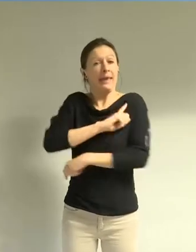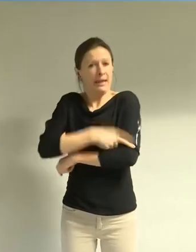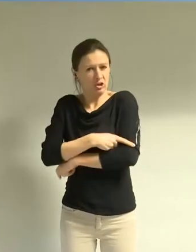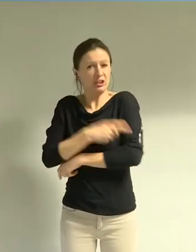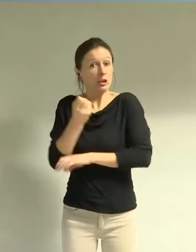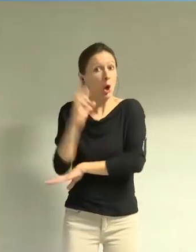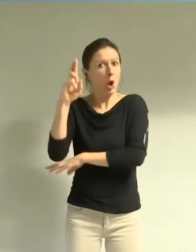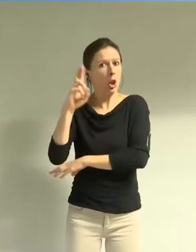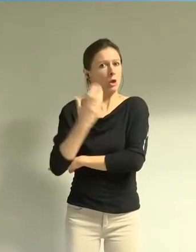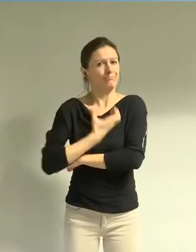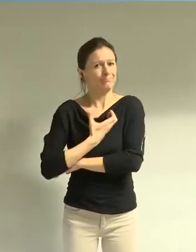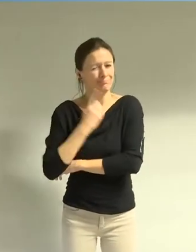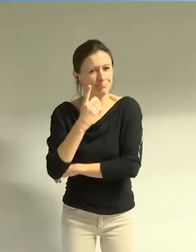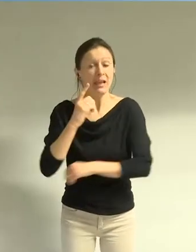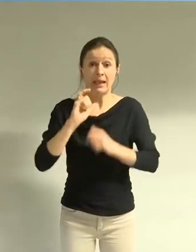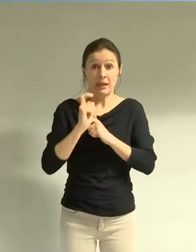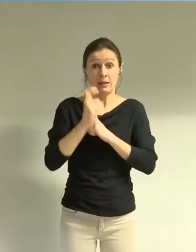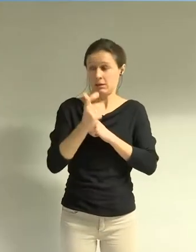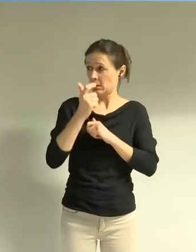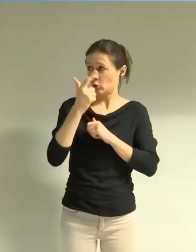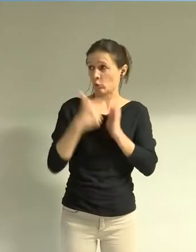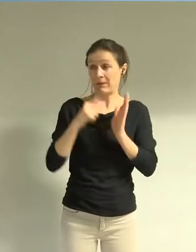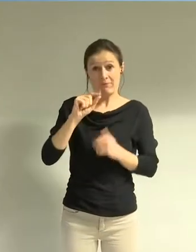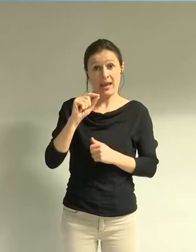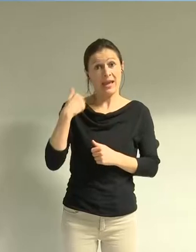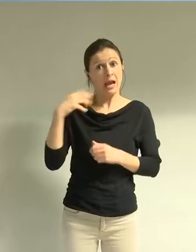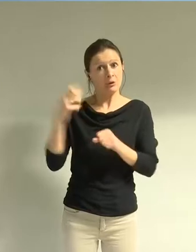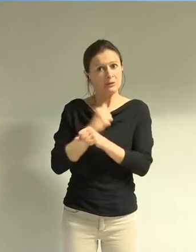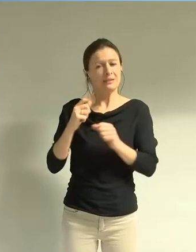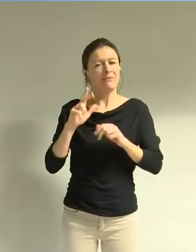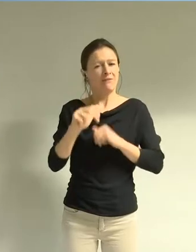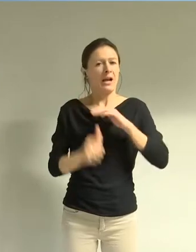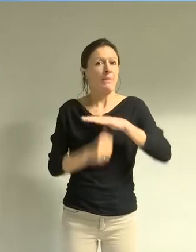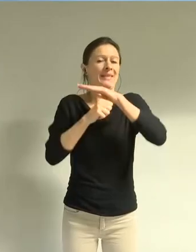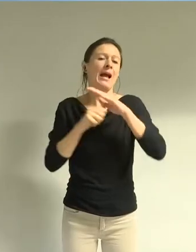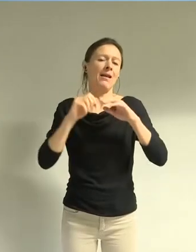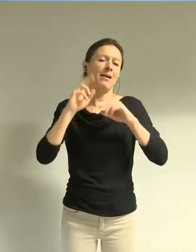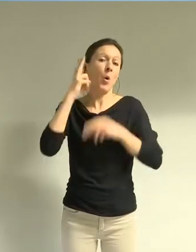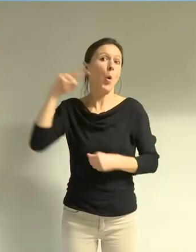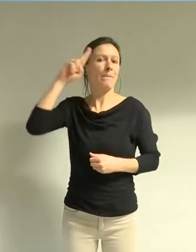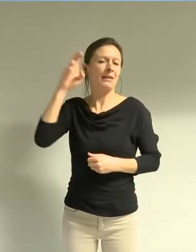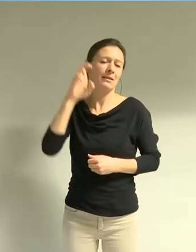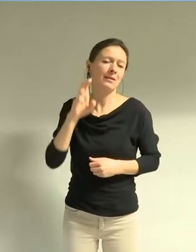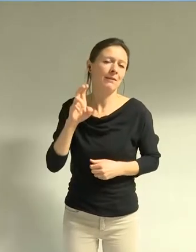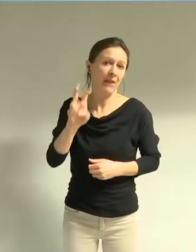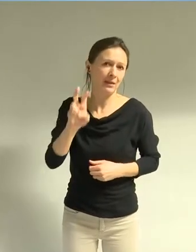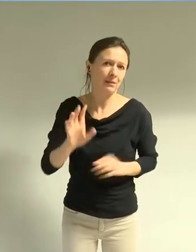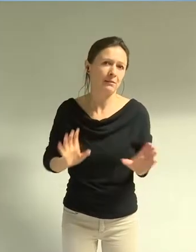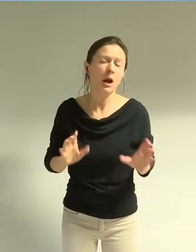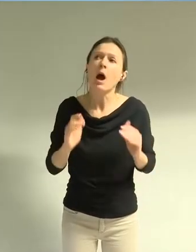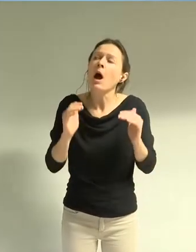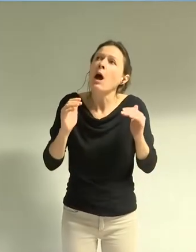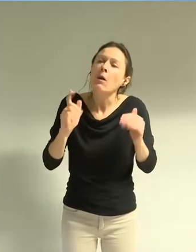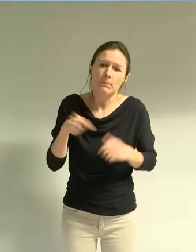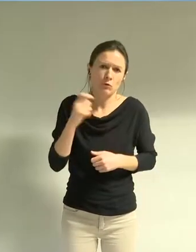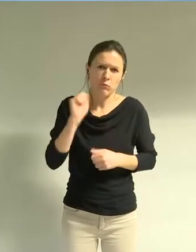européenne capitale verte européenne en 2020 pour 2022 donc bon c'est que c'est quand même je veux bien dire que tout est perfectible c'est